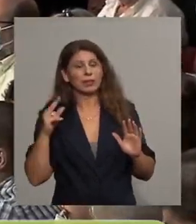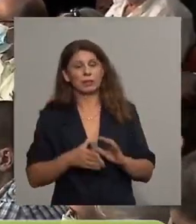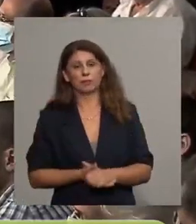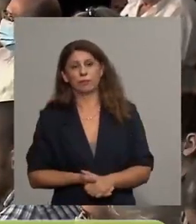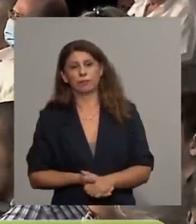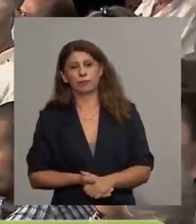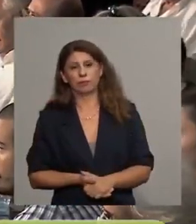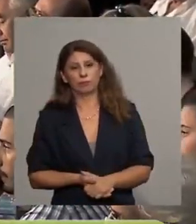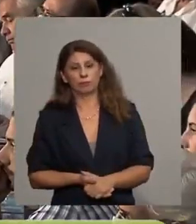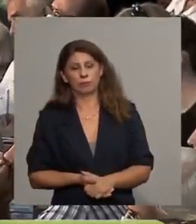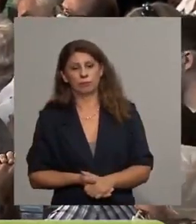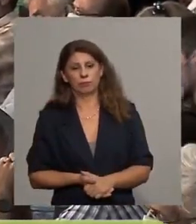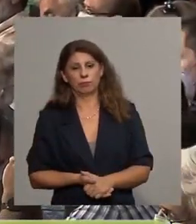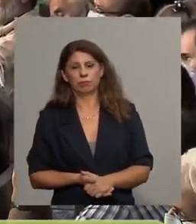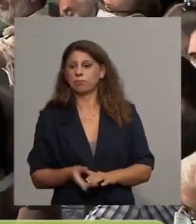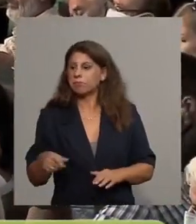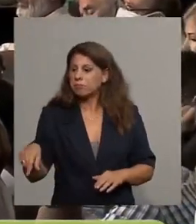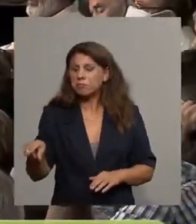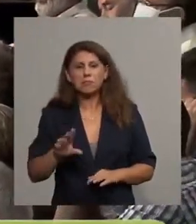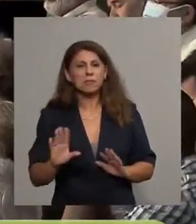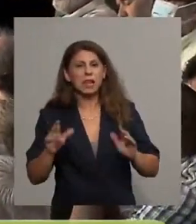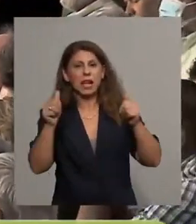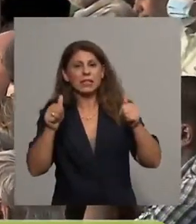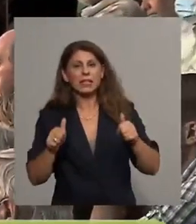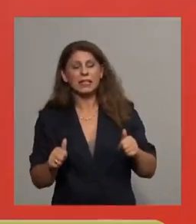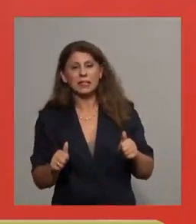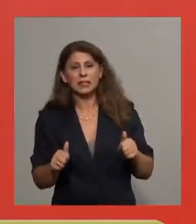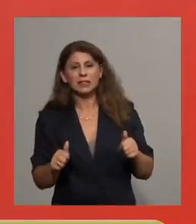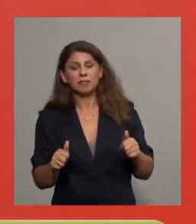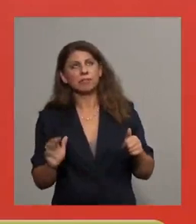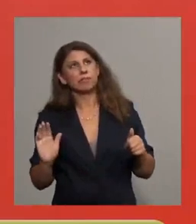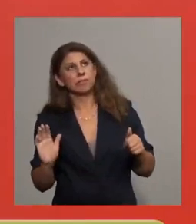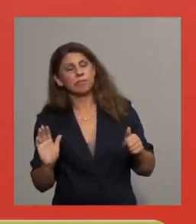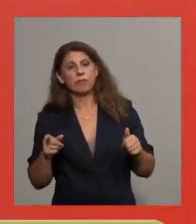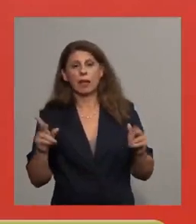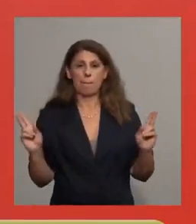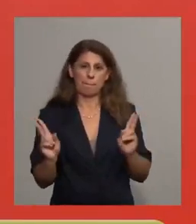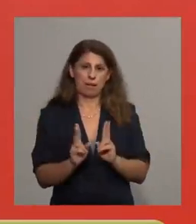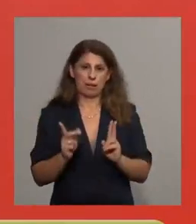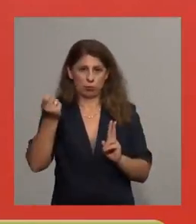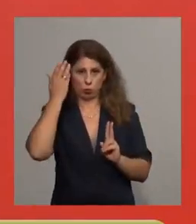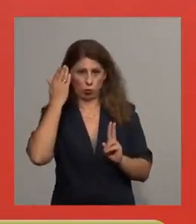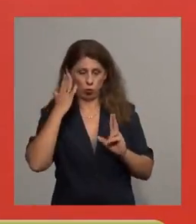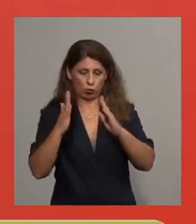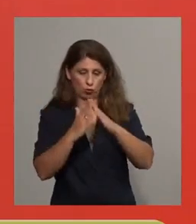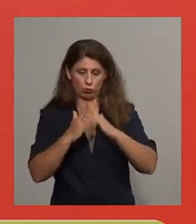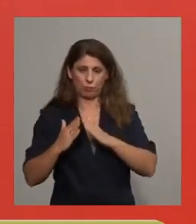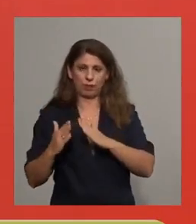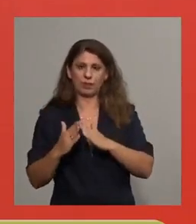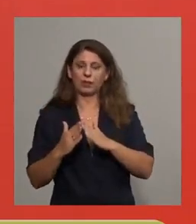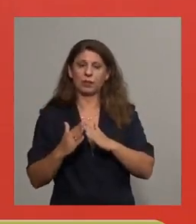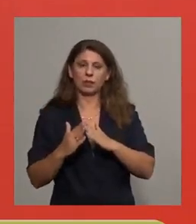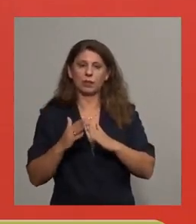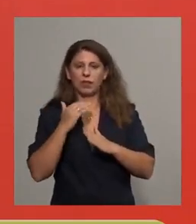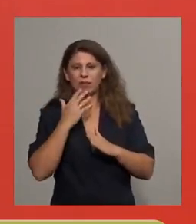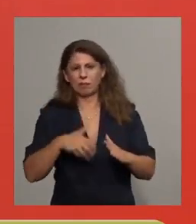φοιτήτριας. Για τις υπόλοιπες εξαγγελίες του, για τον περιορισμό του κόστους στέγασης, δεν μπορεί